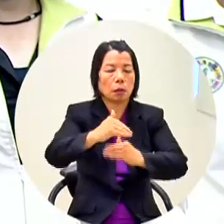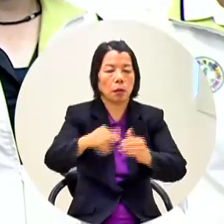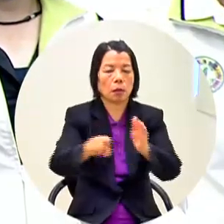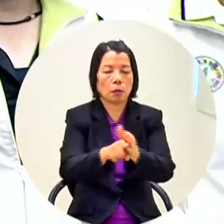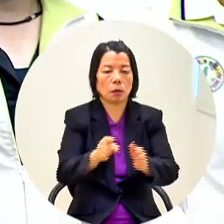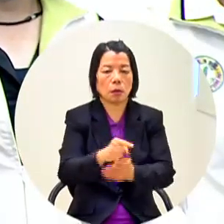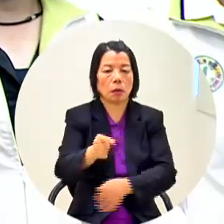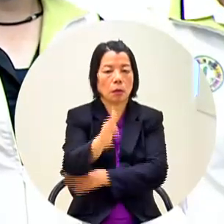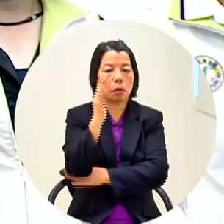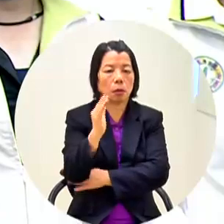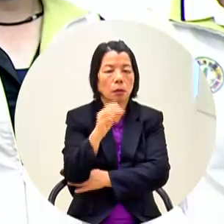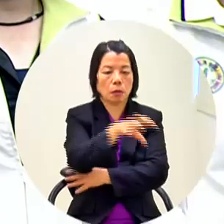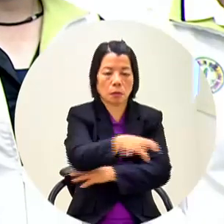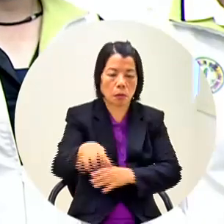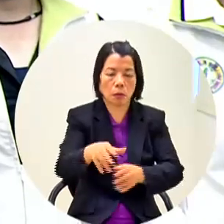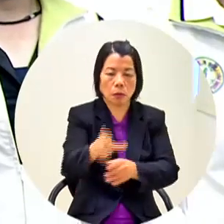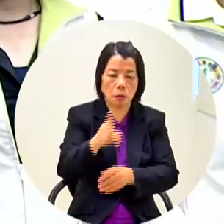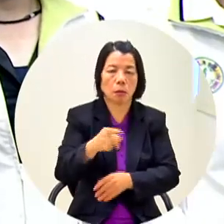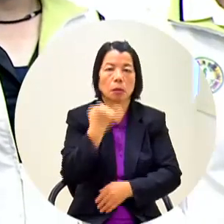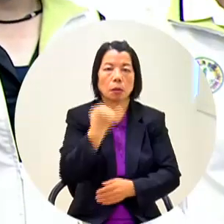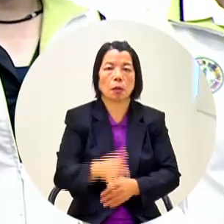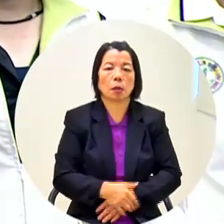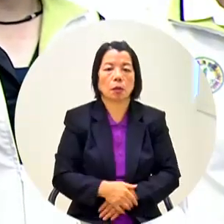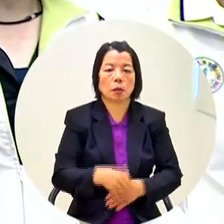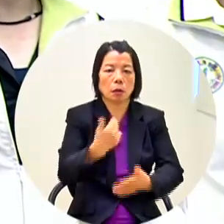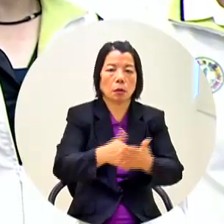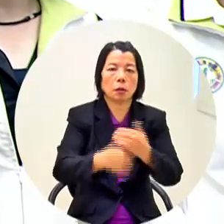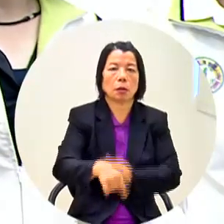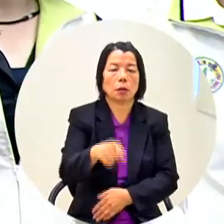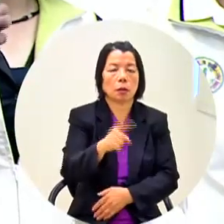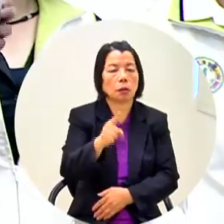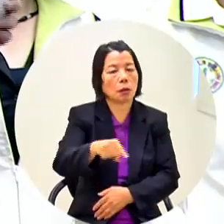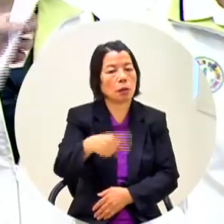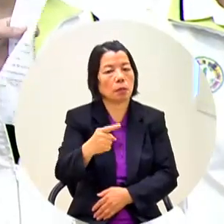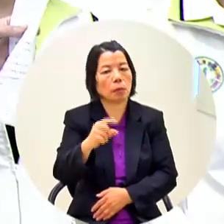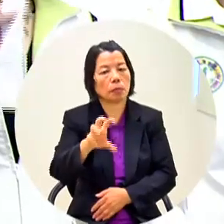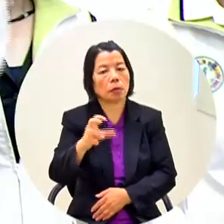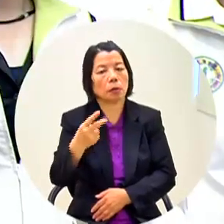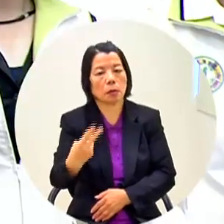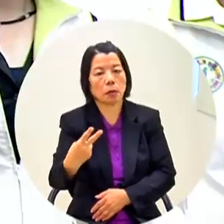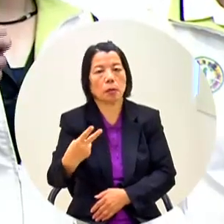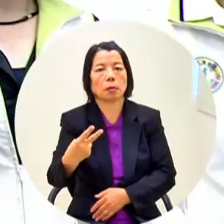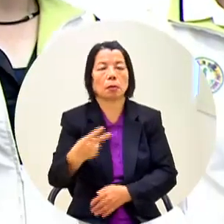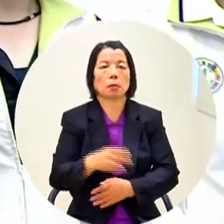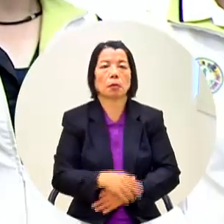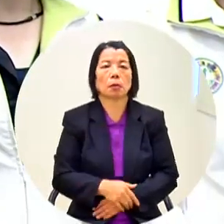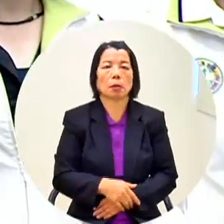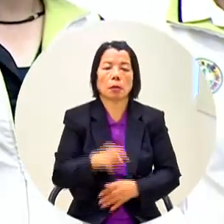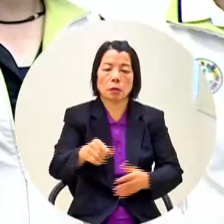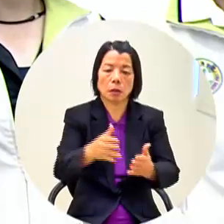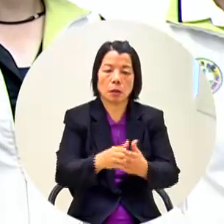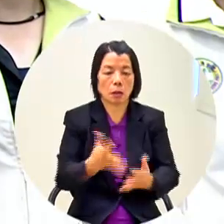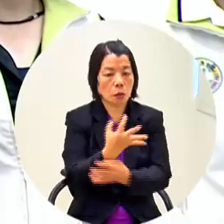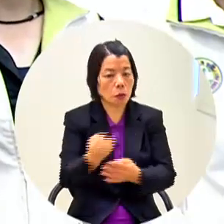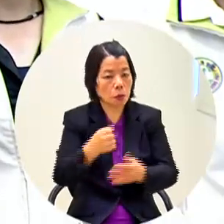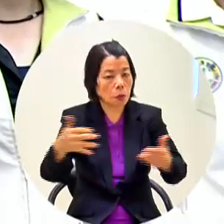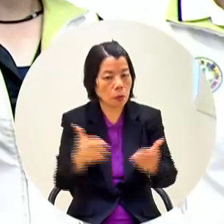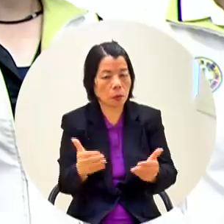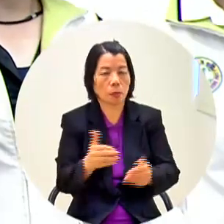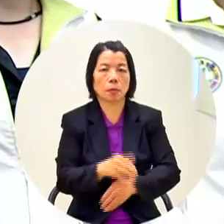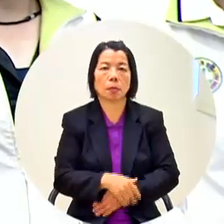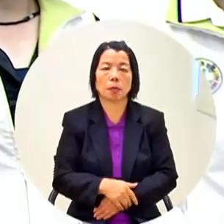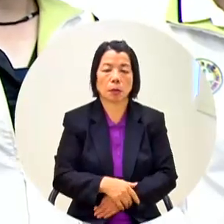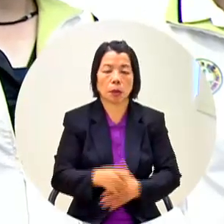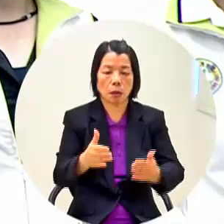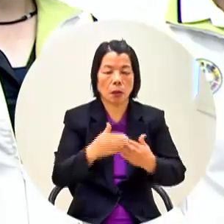关，一路呢到4月30号只有1182个。市长，这是个数学问题。